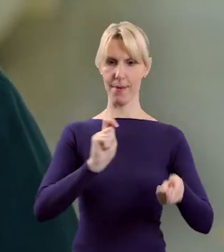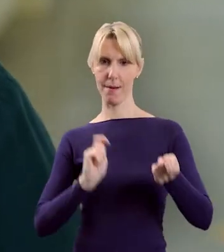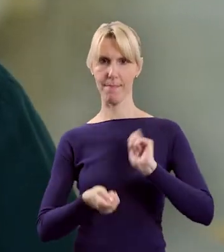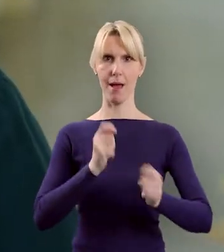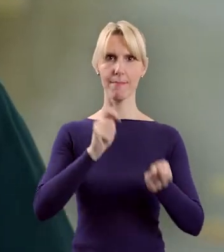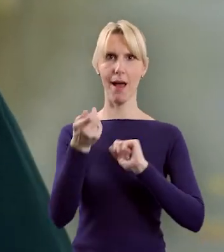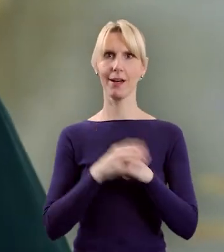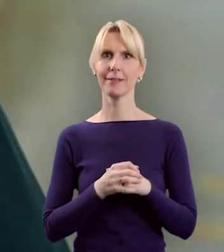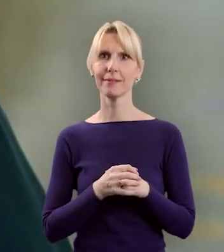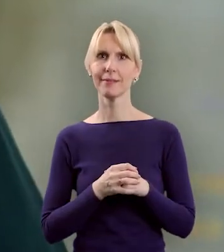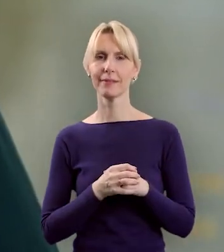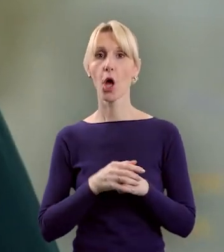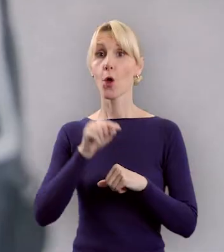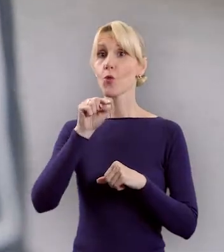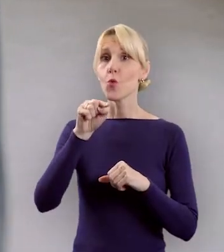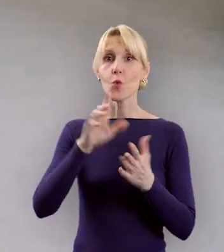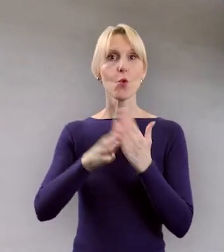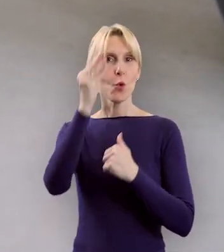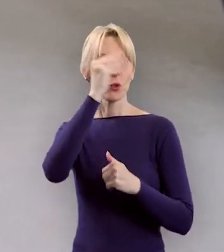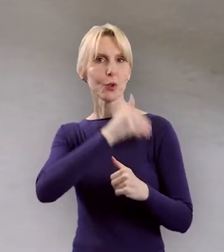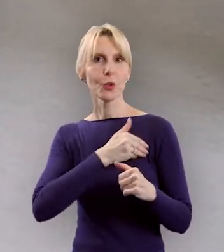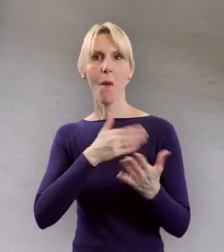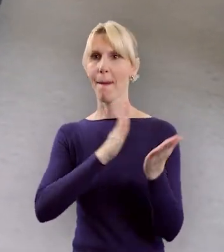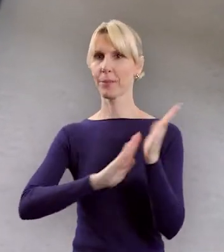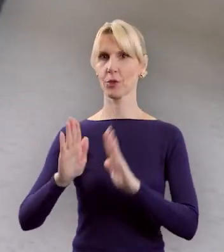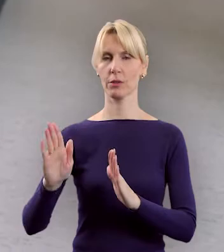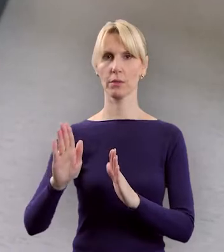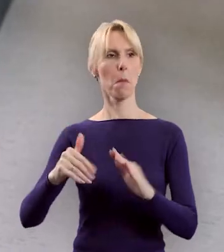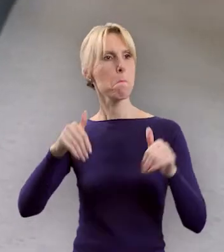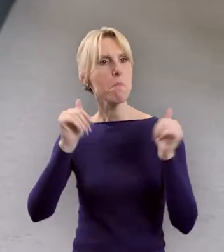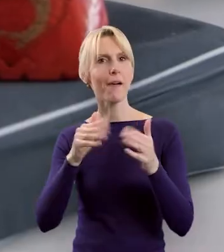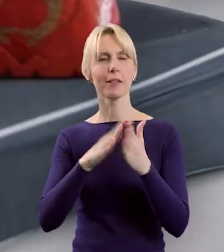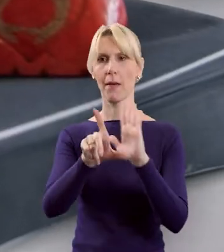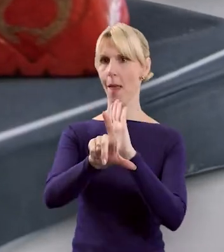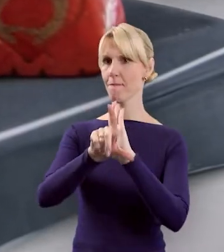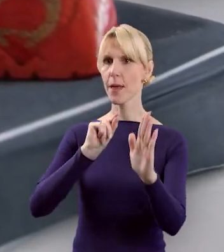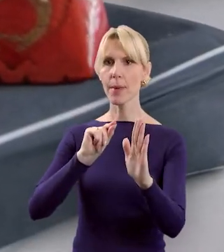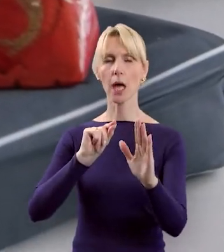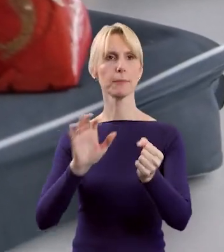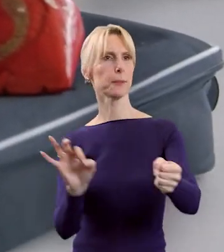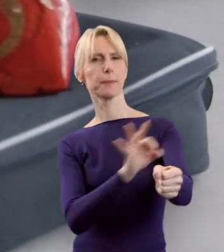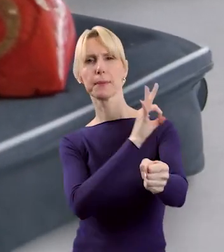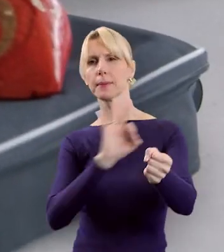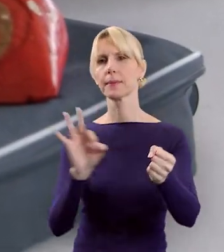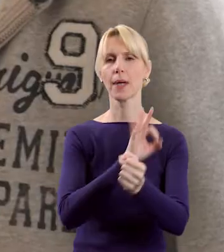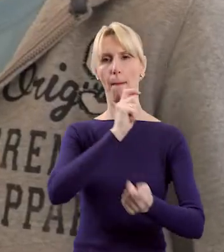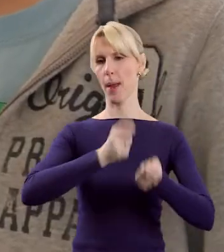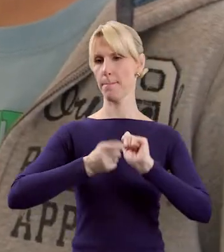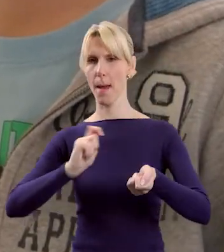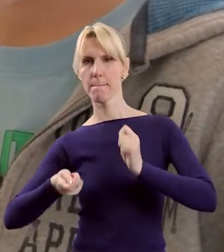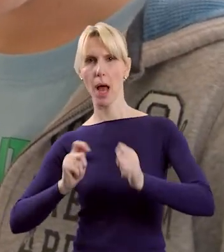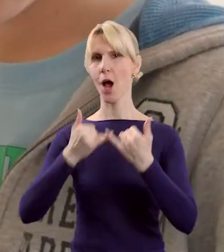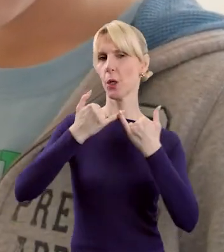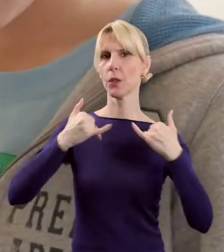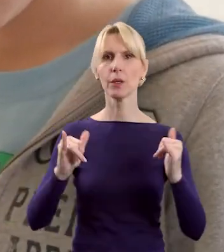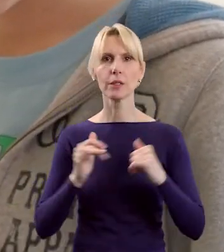muzycznych, żeby na nich grać. Tutaj szkoła je przygotowuje do tego, żeby one mogły wybrać sobie jakiś instrument, poczuć się w nim dobrze, a jeżeli